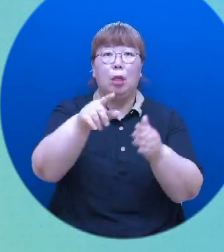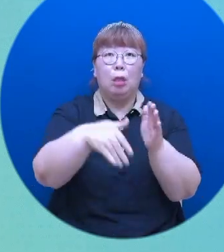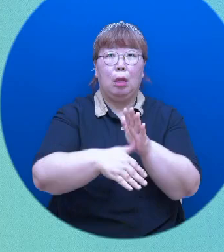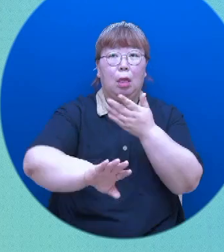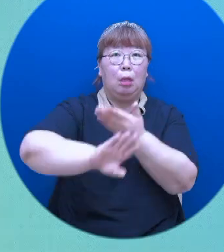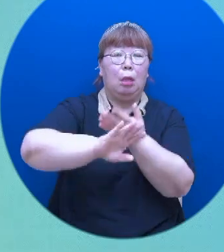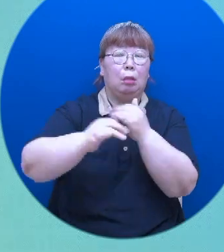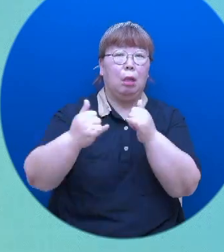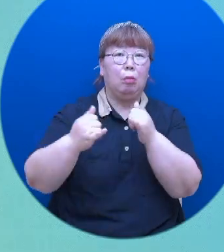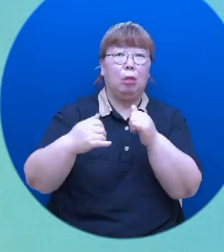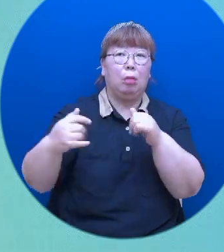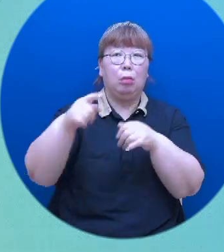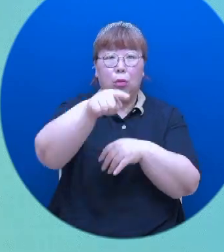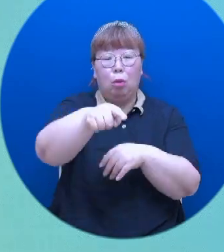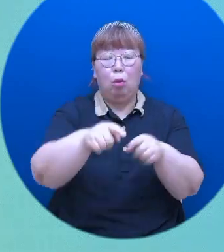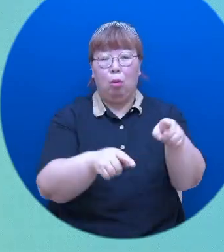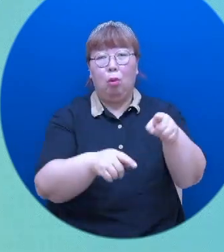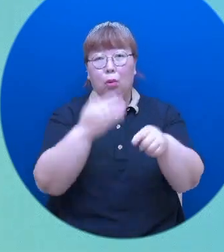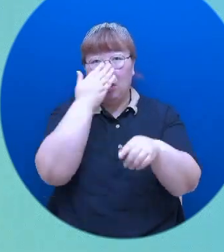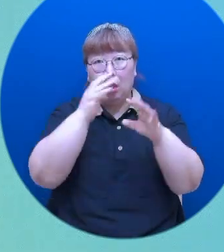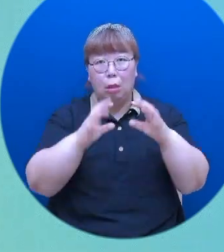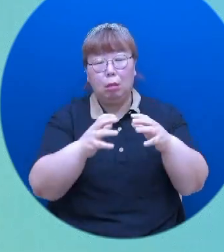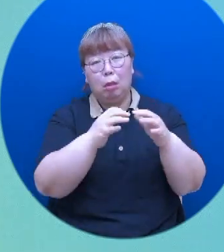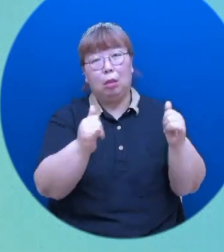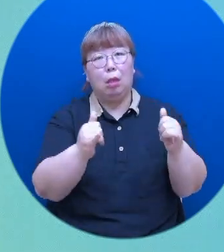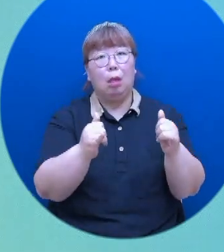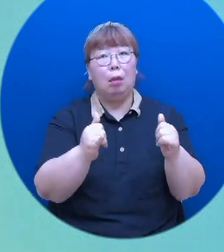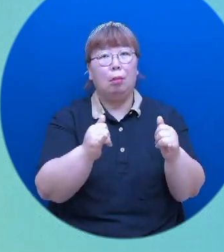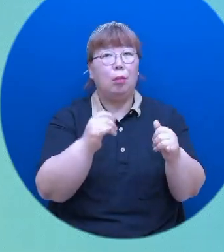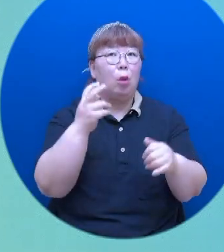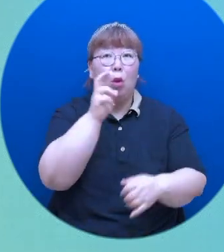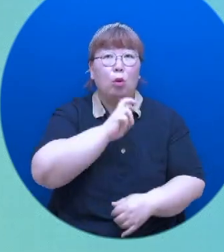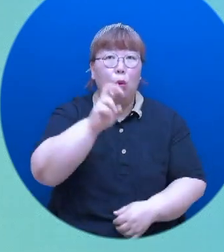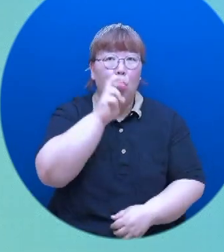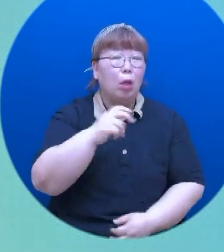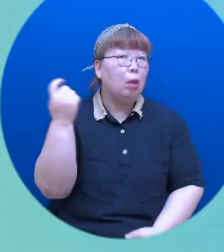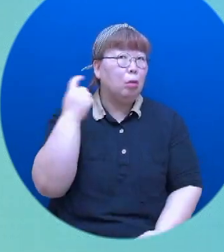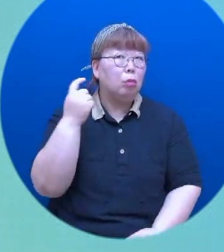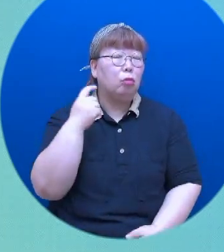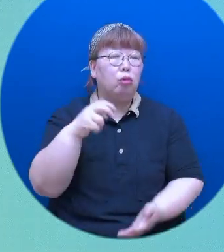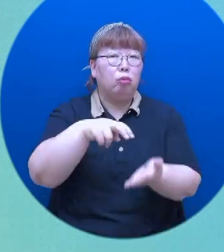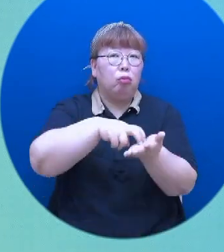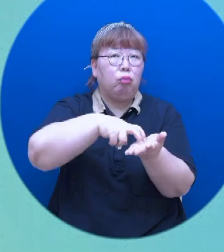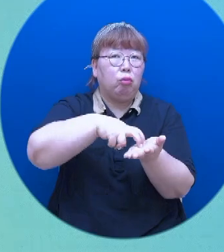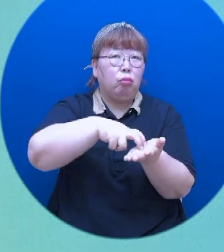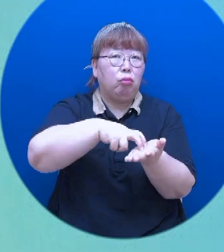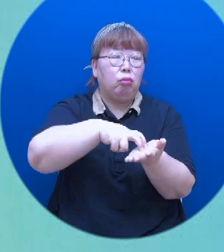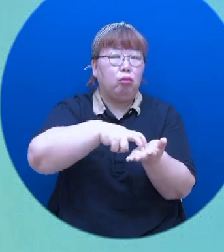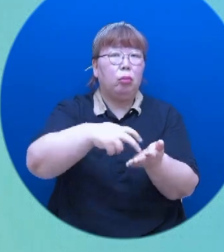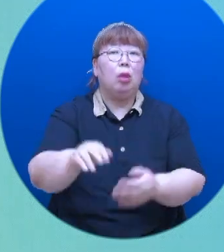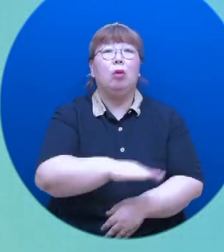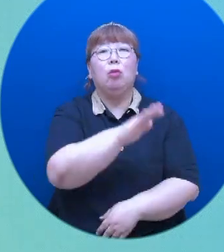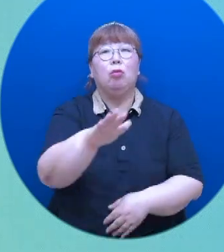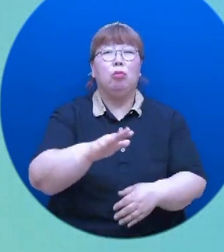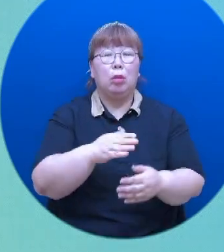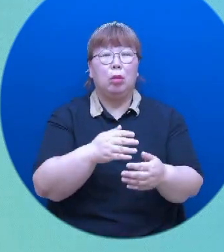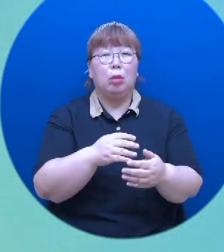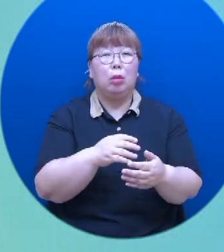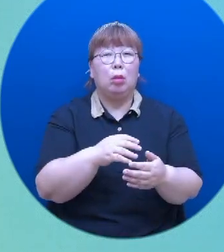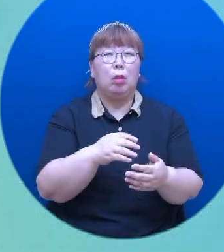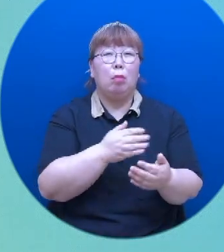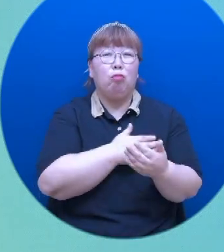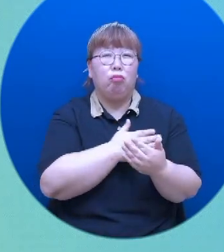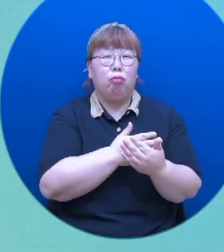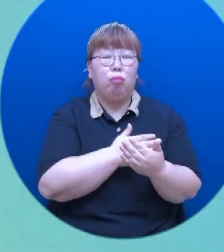치는 저 이스라엘 사람들의 소리를 들으며 오금이 저리고 우리는 끝났구나 두려워 떨어요. 하지만